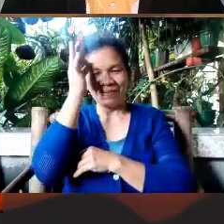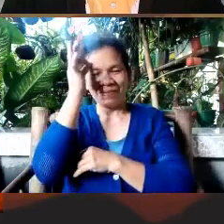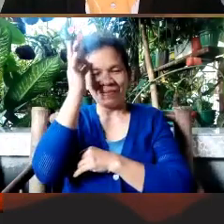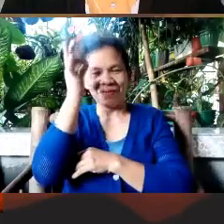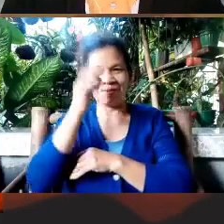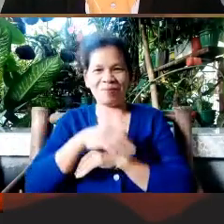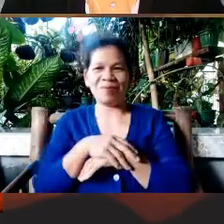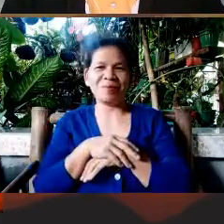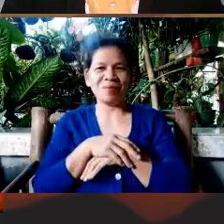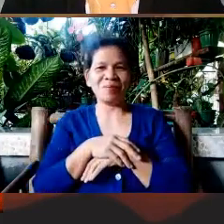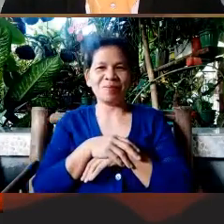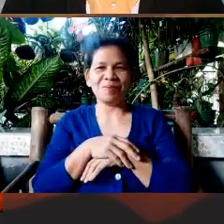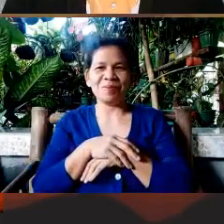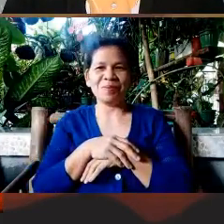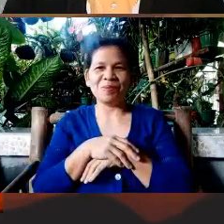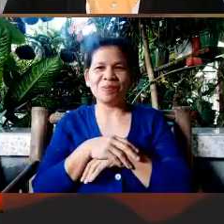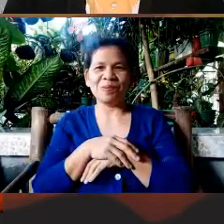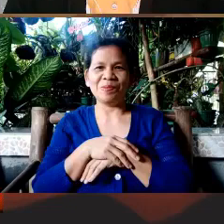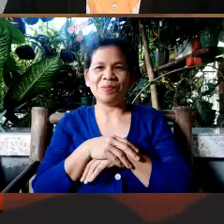Yes.